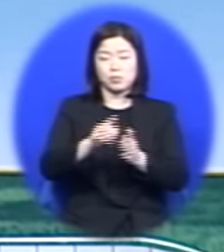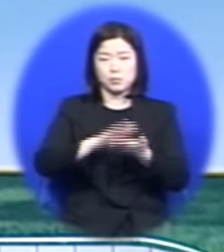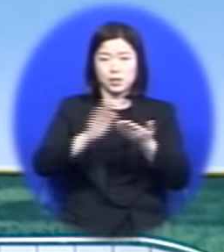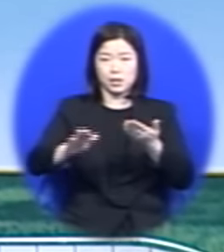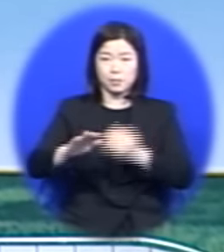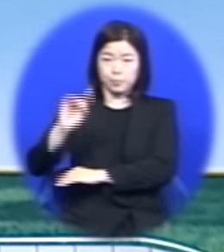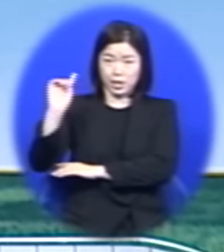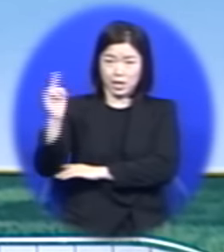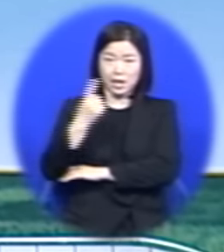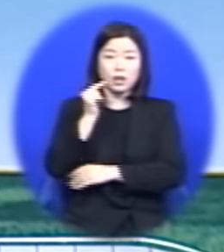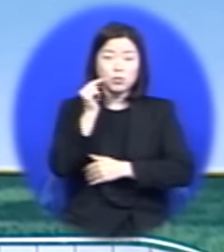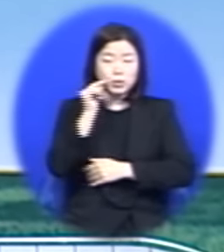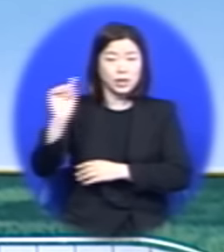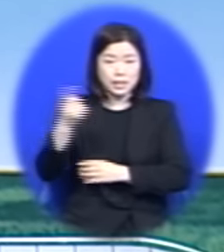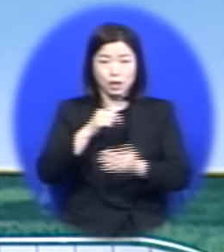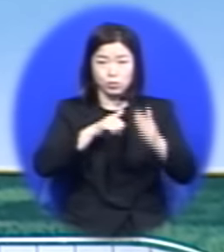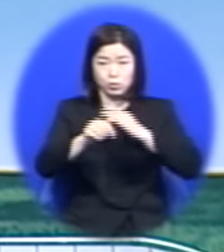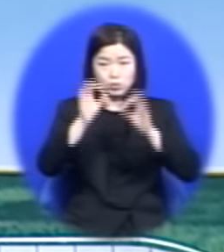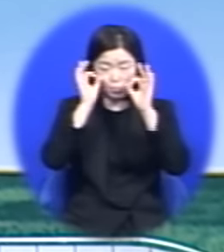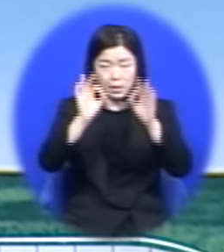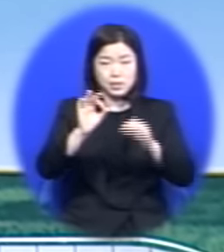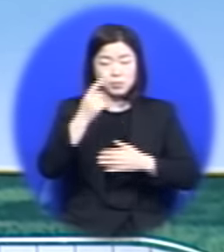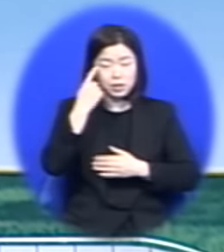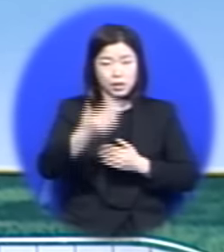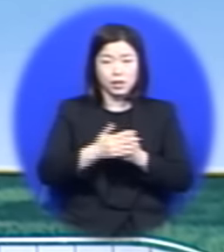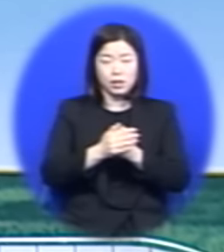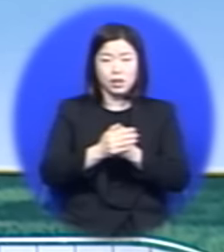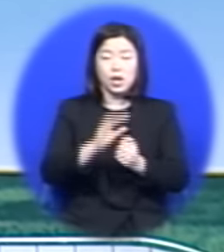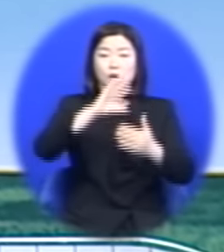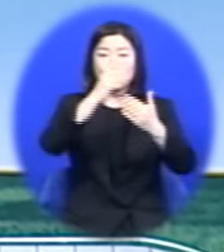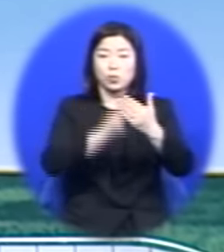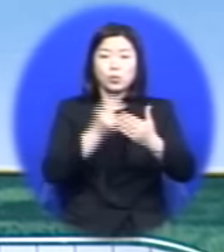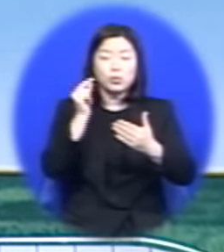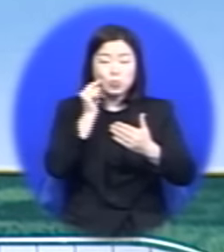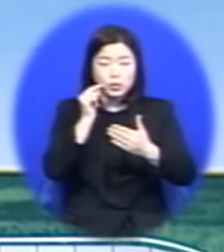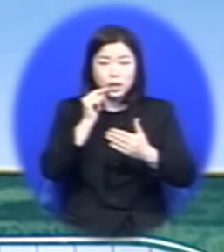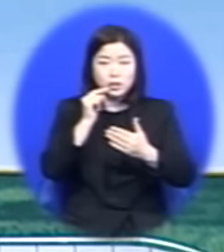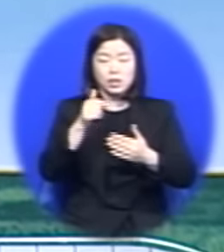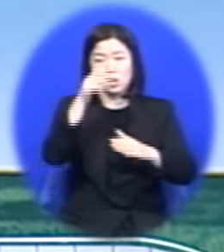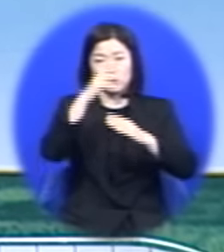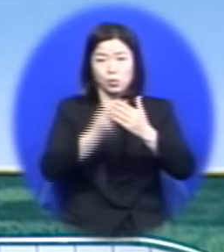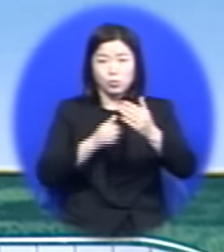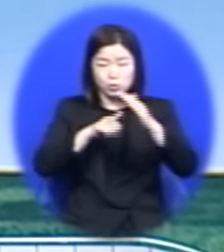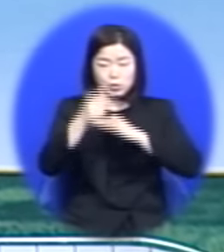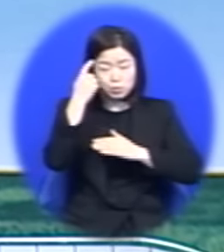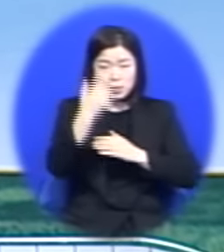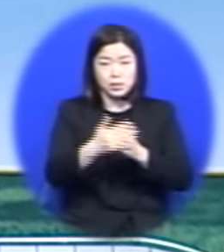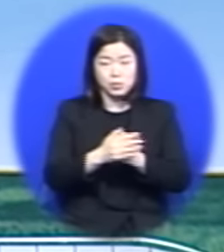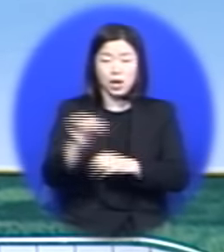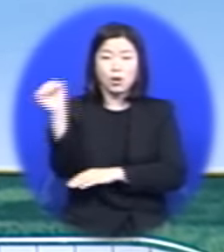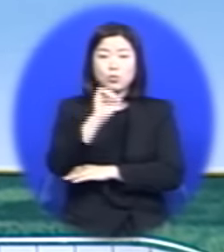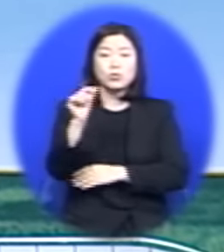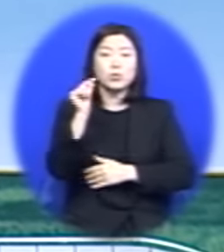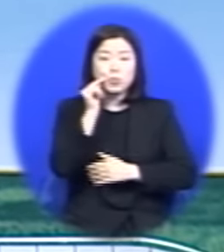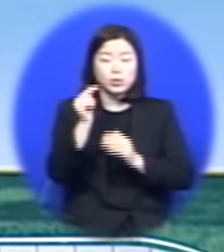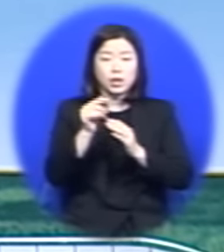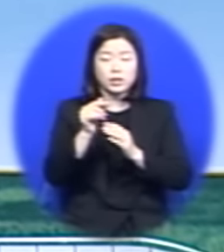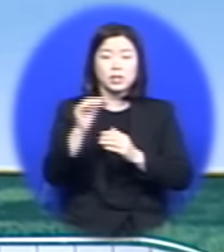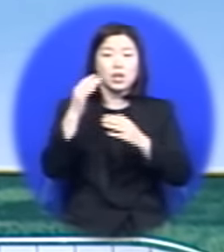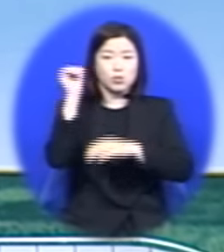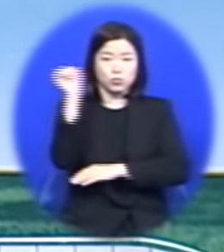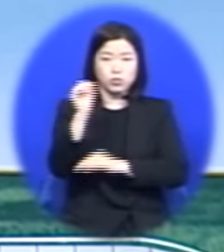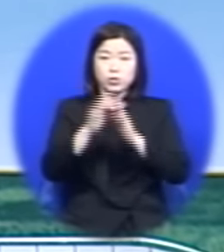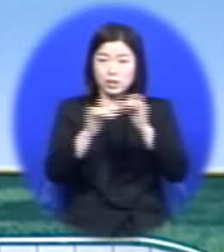봤습니까? 농구 못하는 농구선수 봤나요? 운전 못하는 운전기사 봤습니까? 저는 못